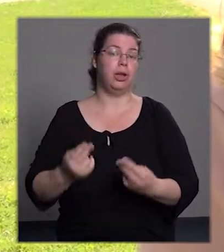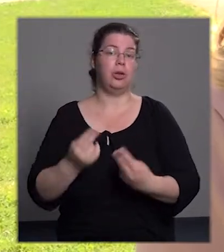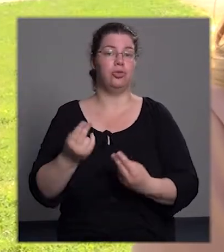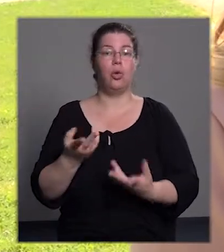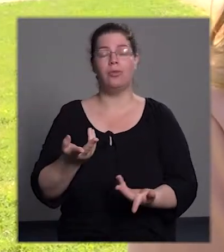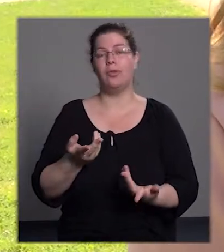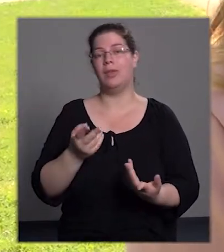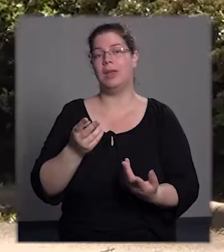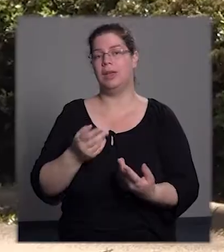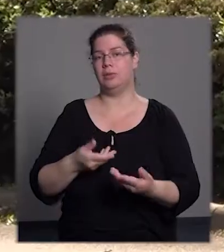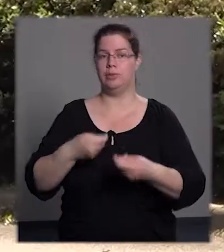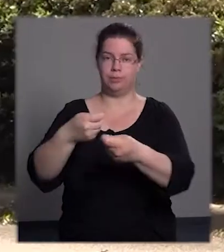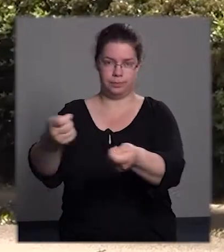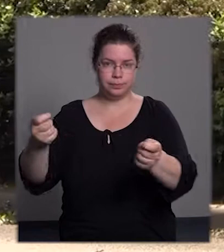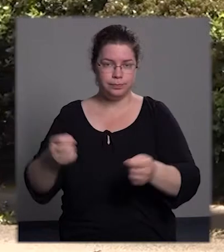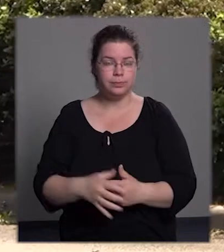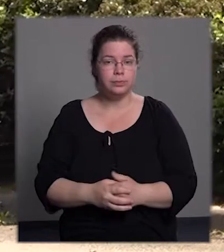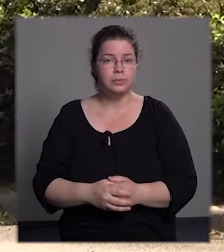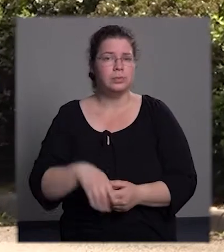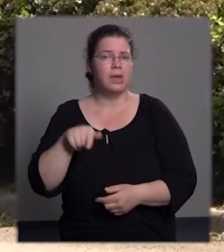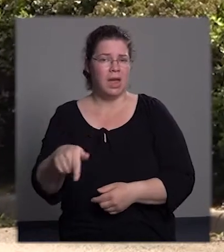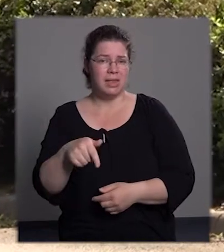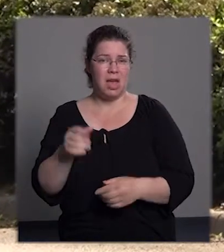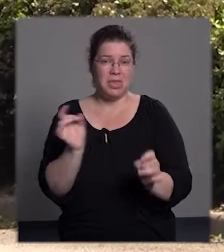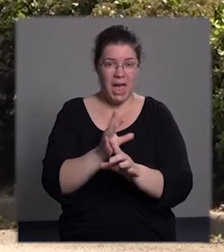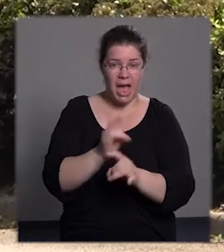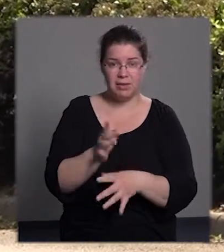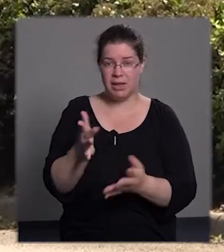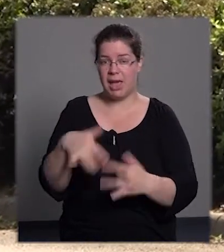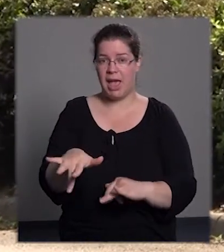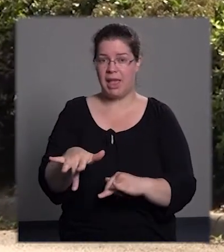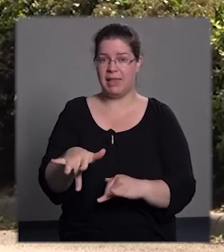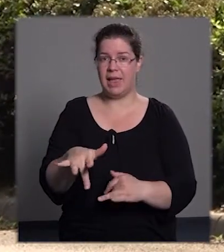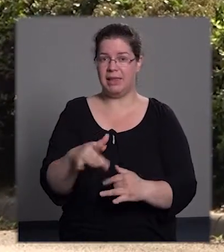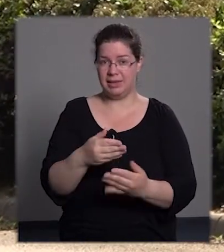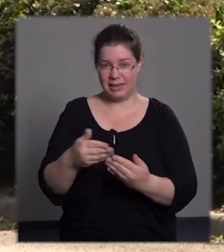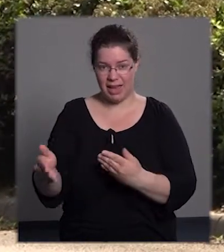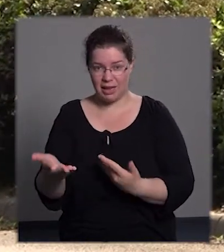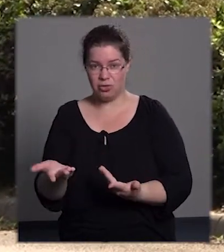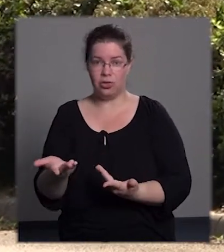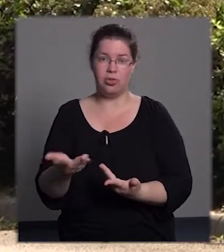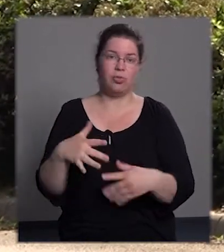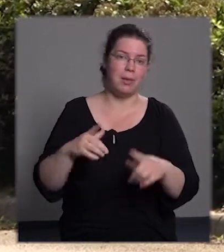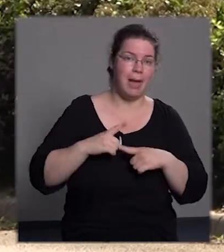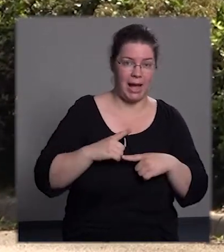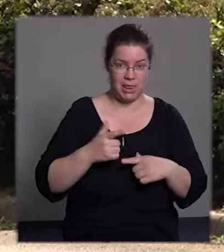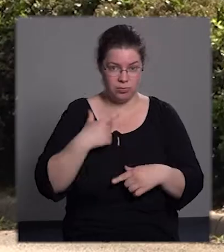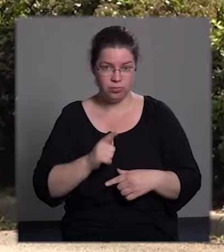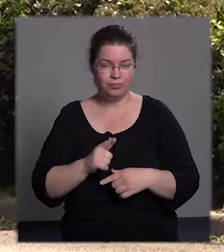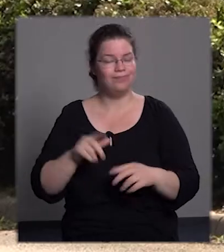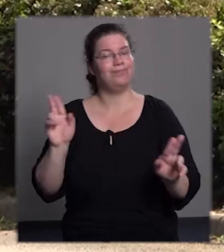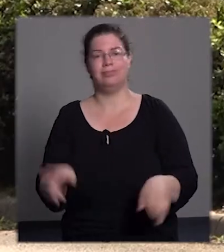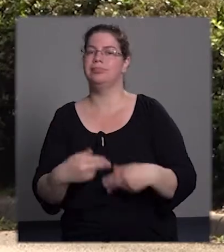kerüljön a lakosságnak. A járványhelyzet az jelentett nektek kiesést? Volt leállás? Nem lehetett. A